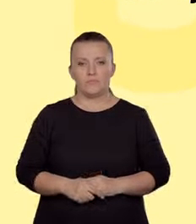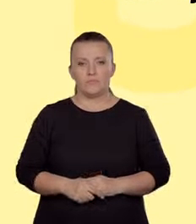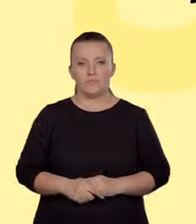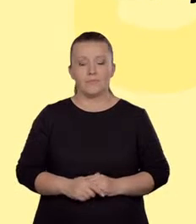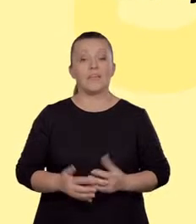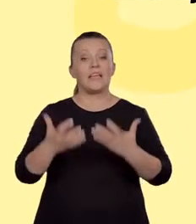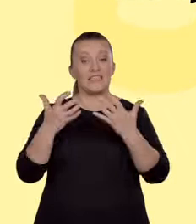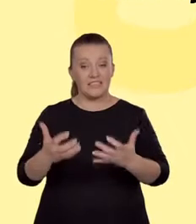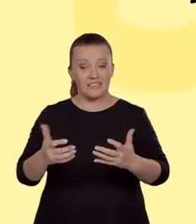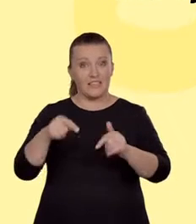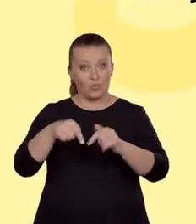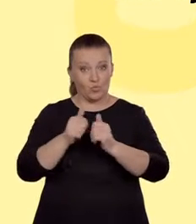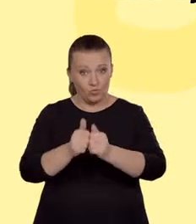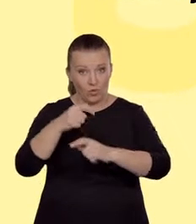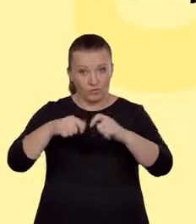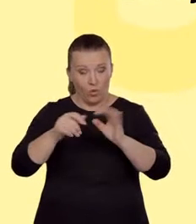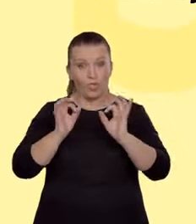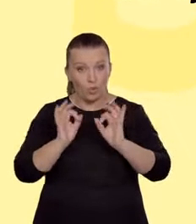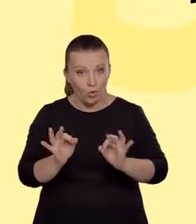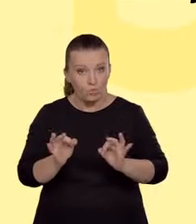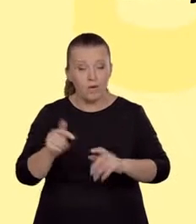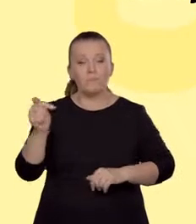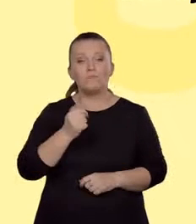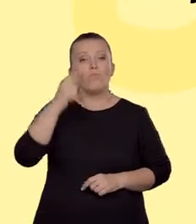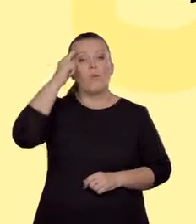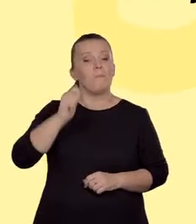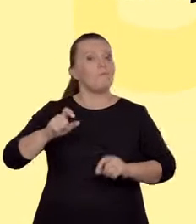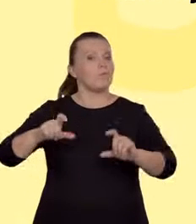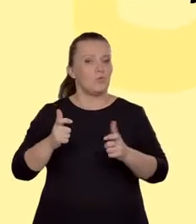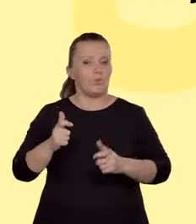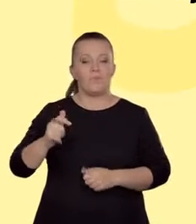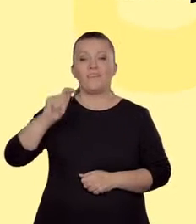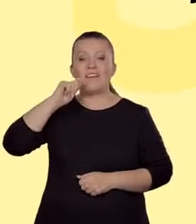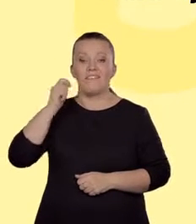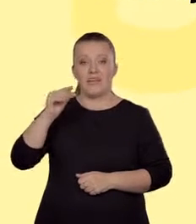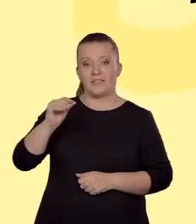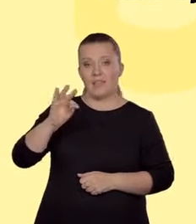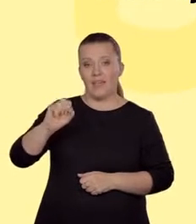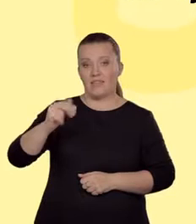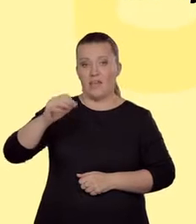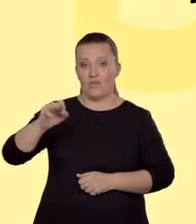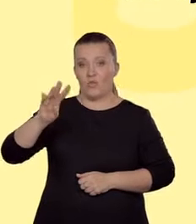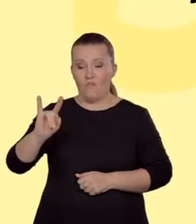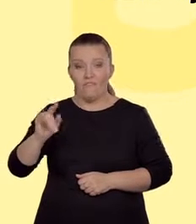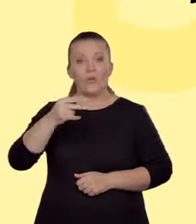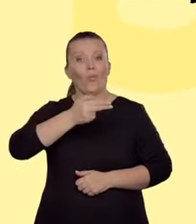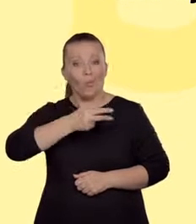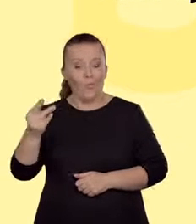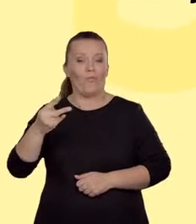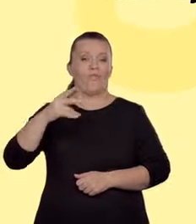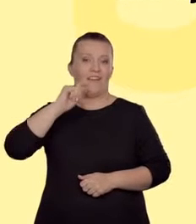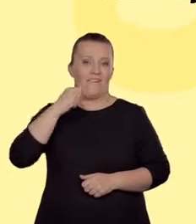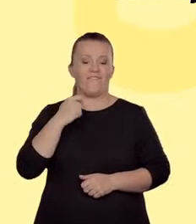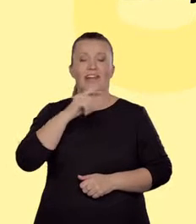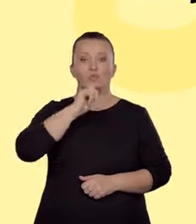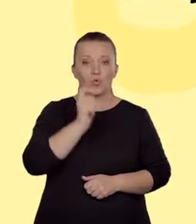Aby poprawnie rozwiązać zadanie, konieczne jest także uświadomienie sobie, że kwas etanowy, czyli znany nam wszystkim kwas octowy,